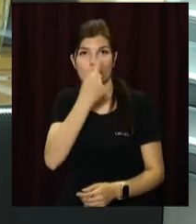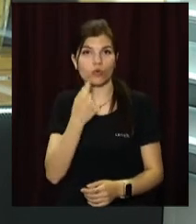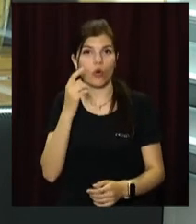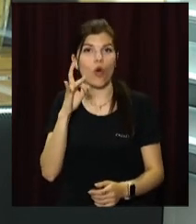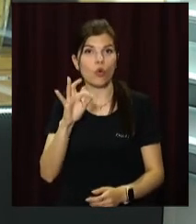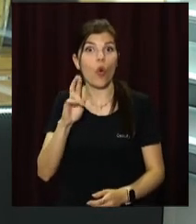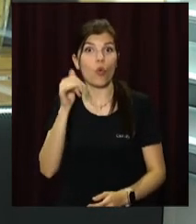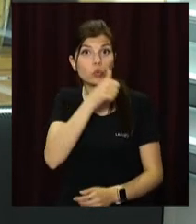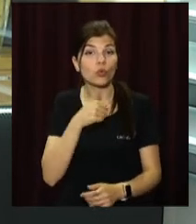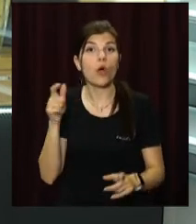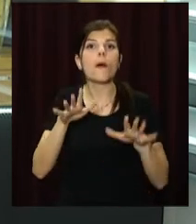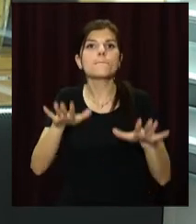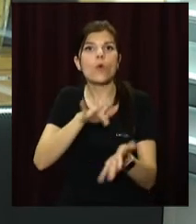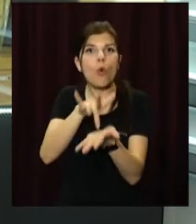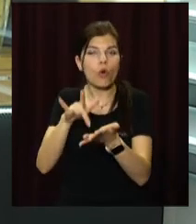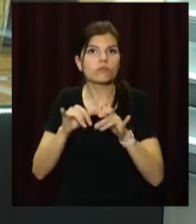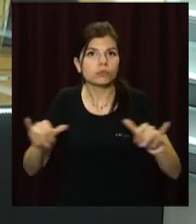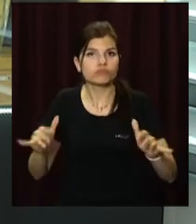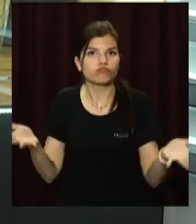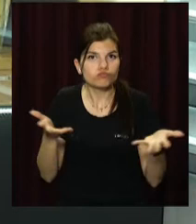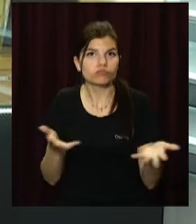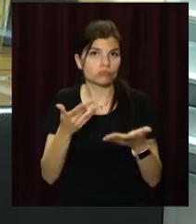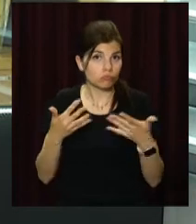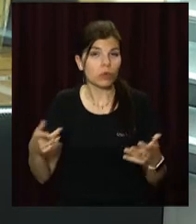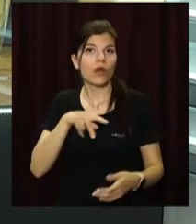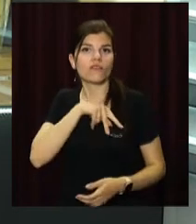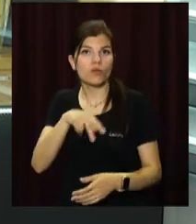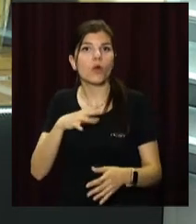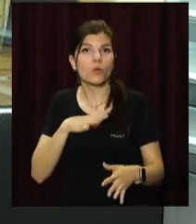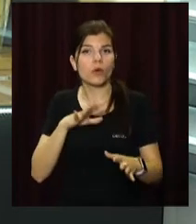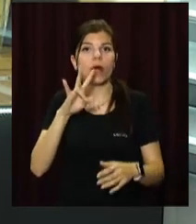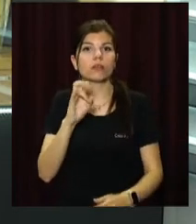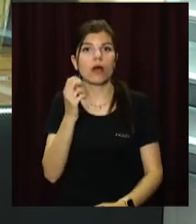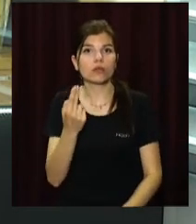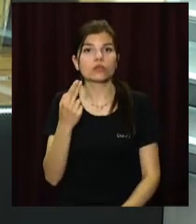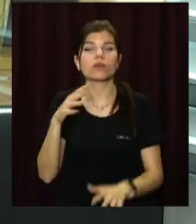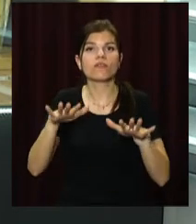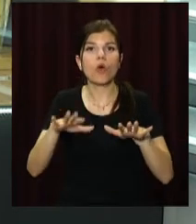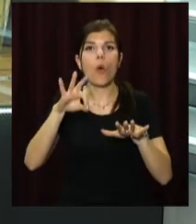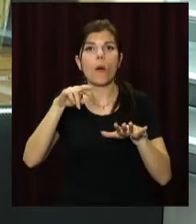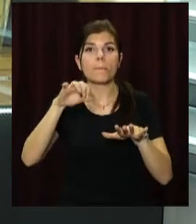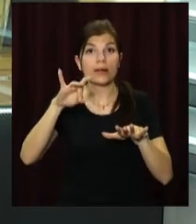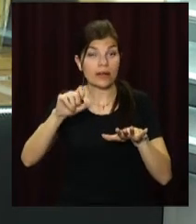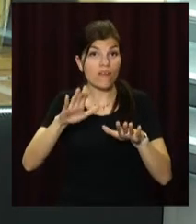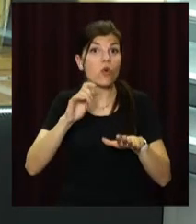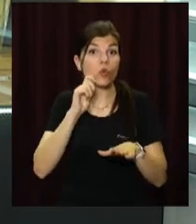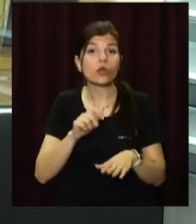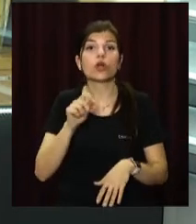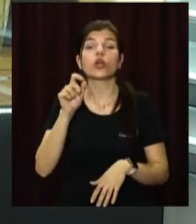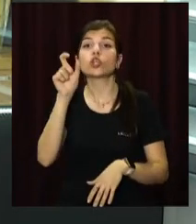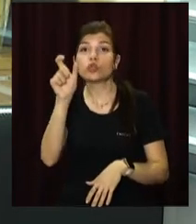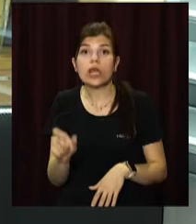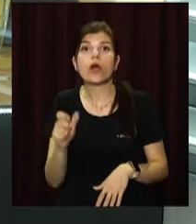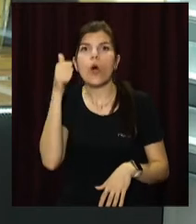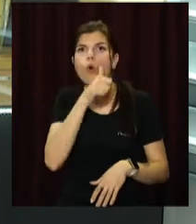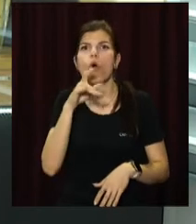голова року малих міст». Урочиста церемонія нагородження відбулася в Національній опері України. «Людина року» –